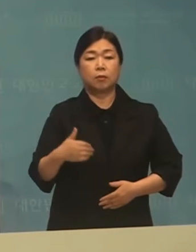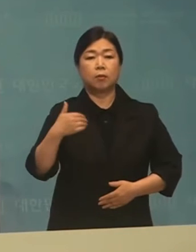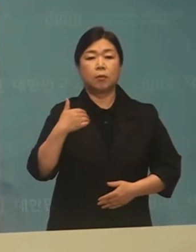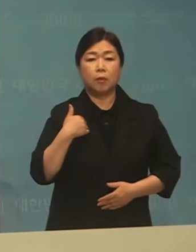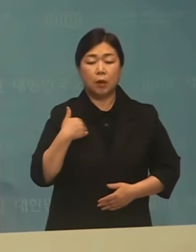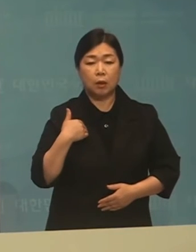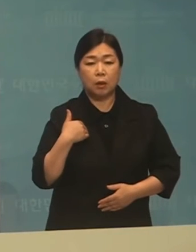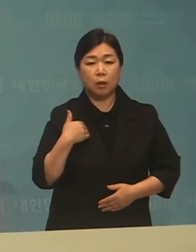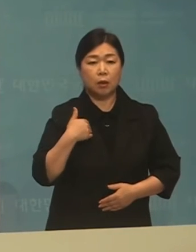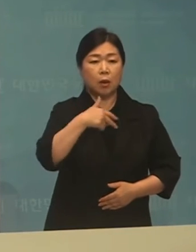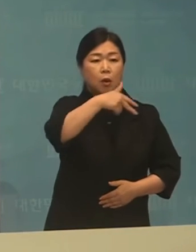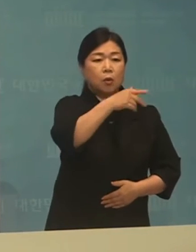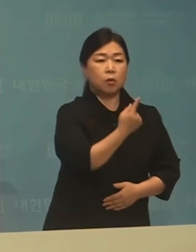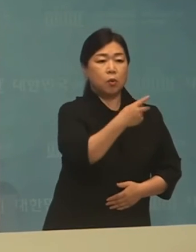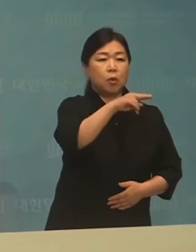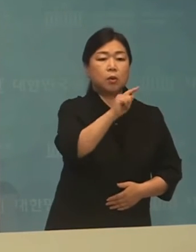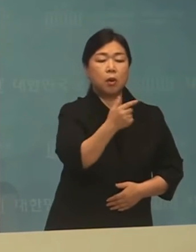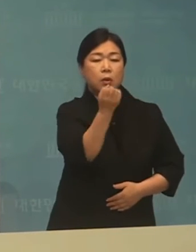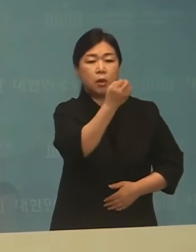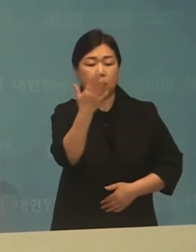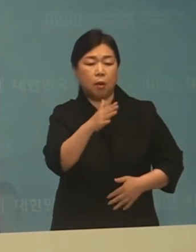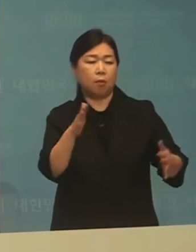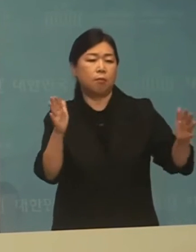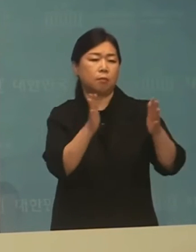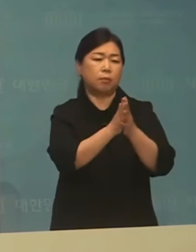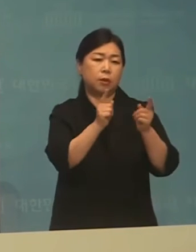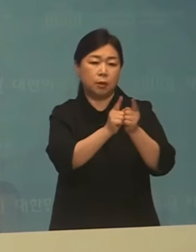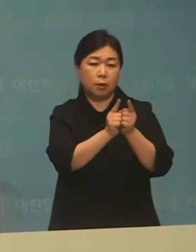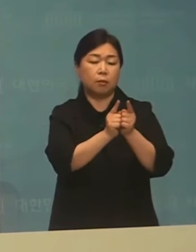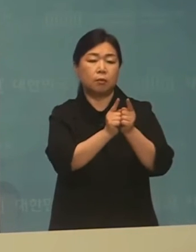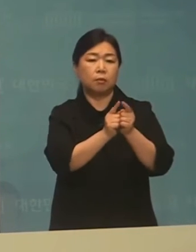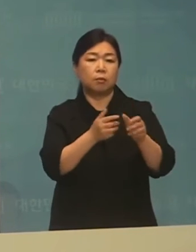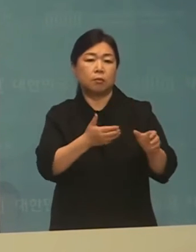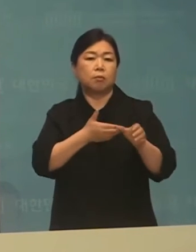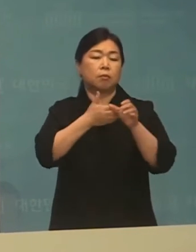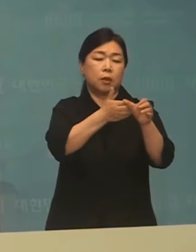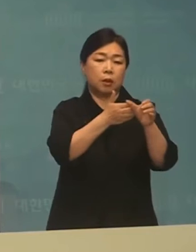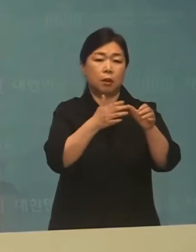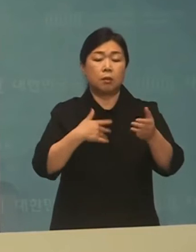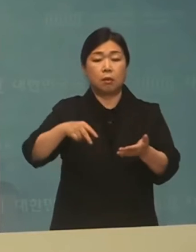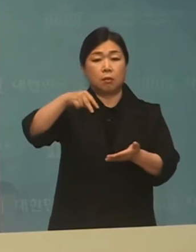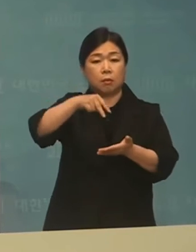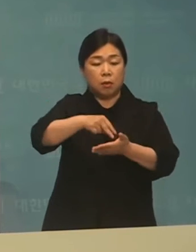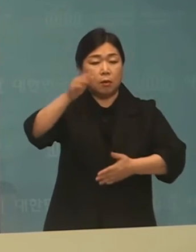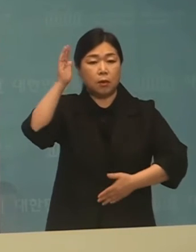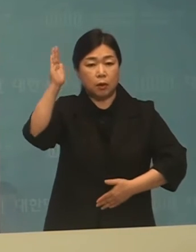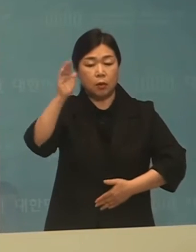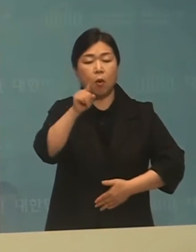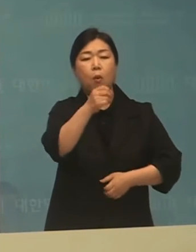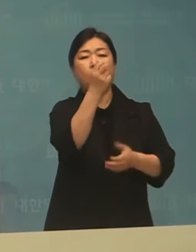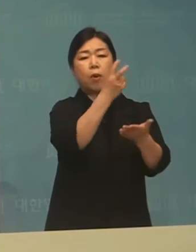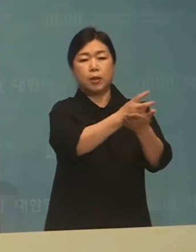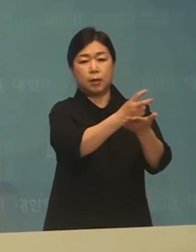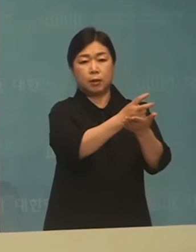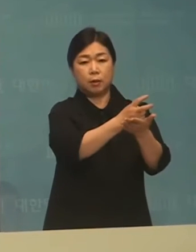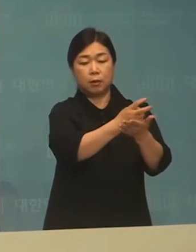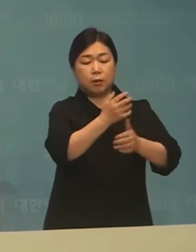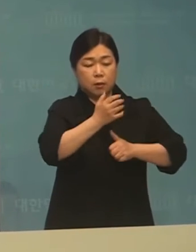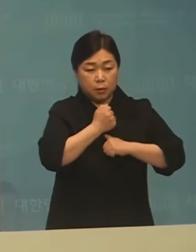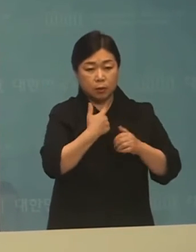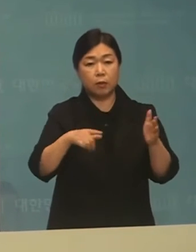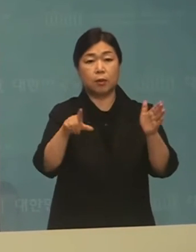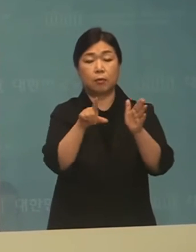제가 조선일보와 맞선 이 자리에 선 것도 이 원칙을